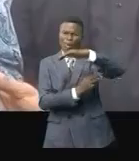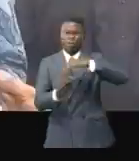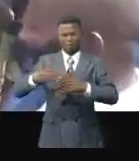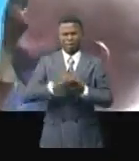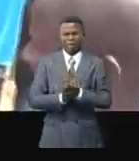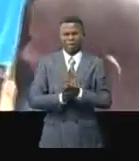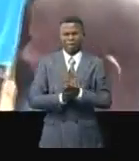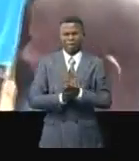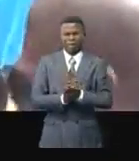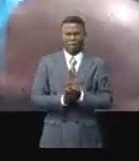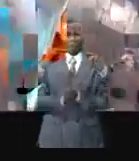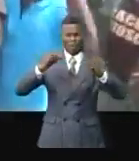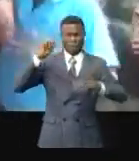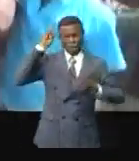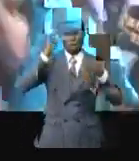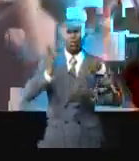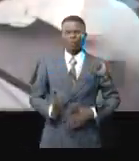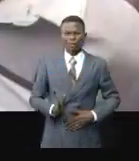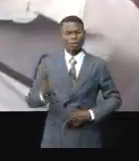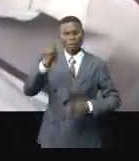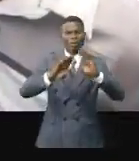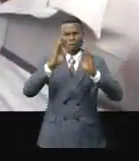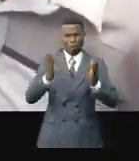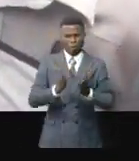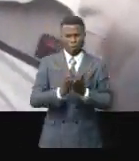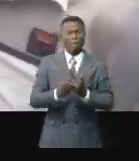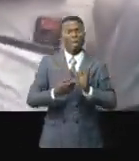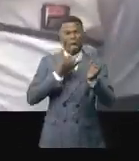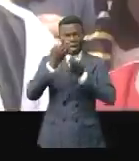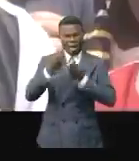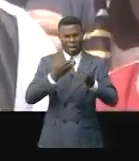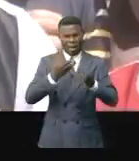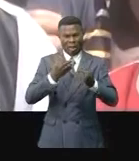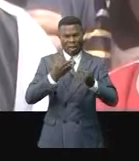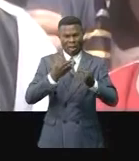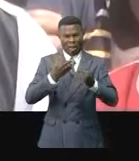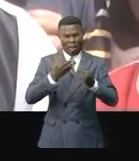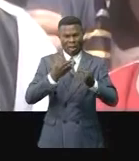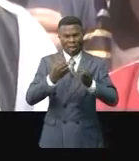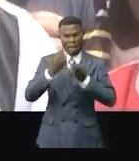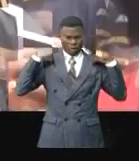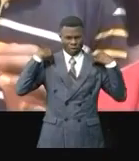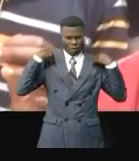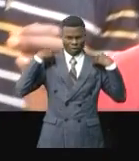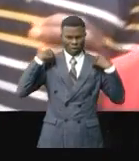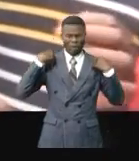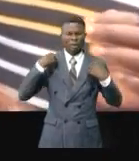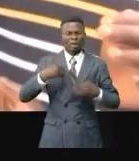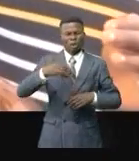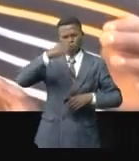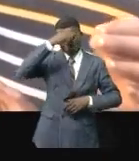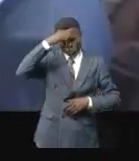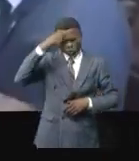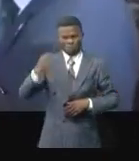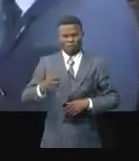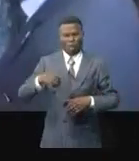Au message de son autorité provinciale, la population a signifié à Jacques Kiaboula Katoe profonde de la dégradation de